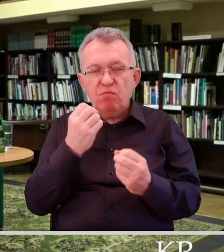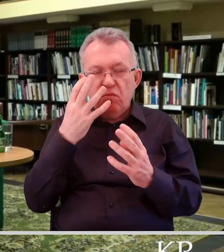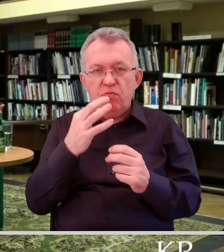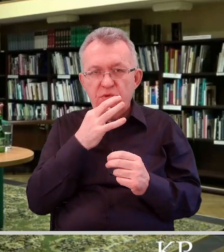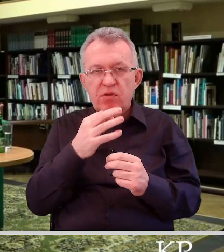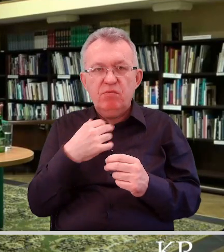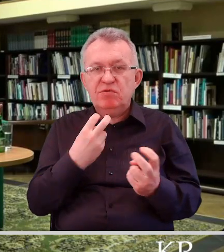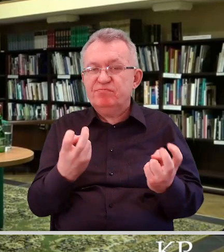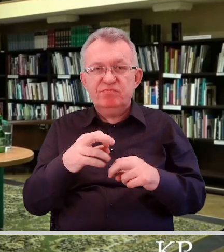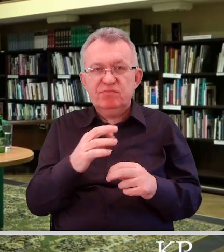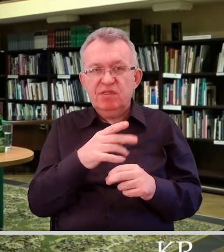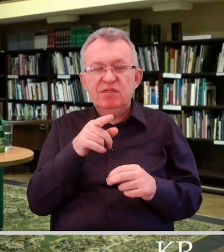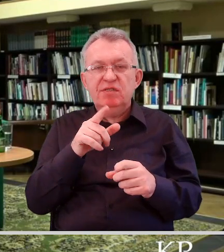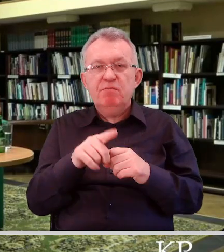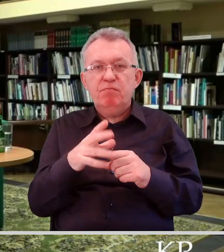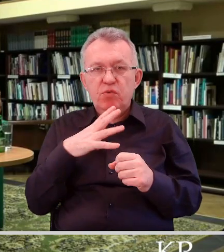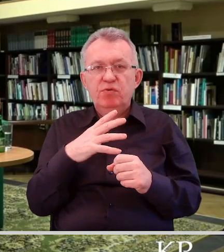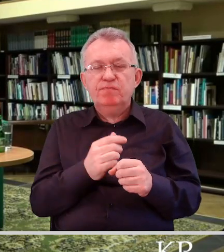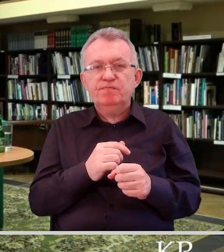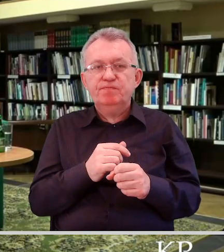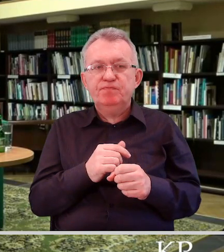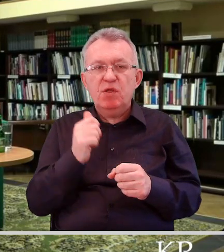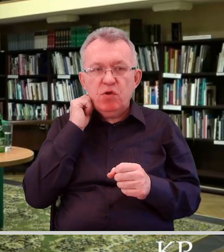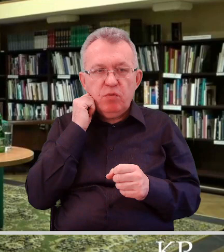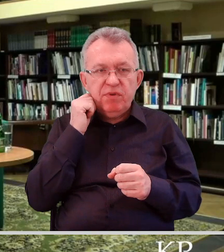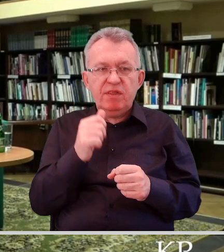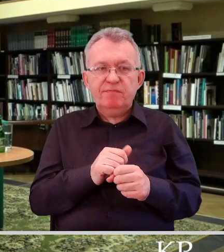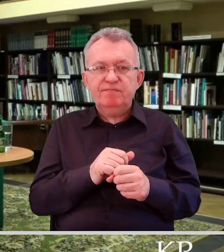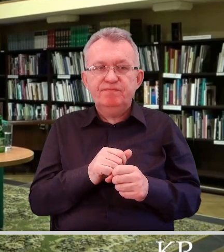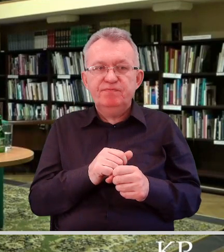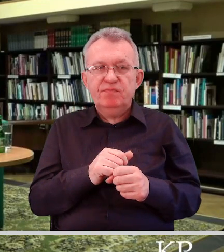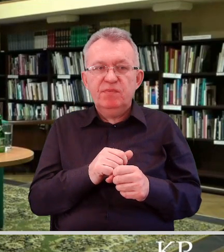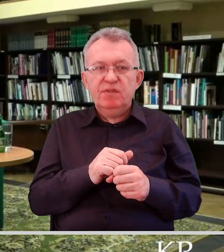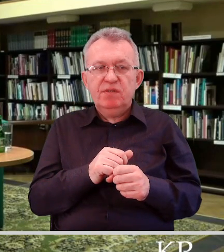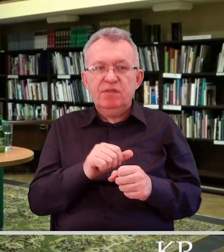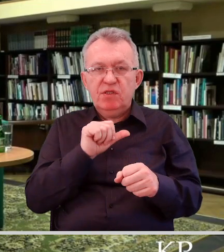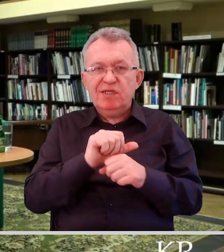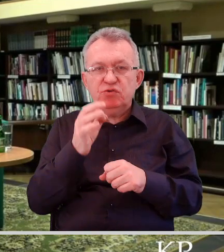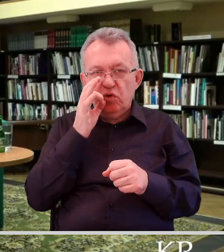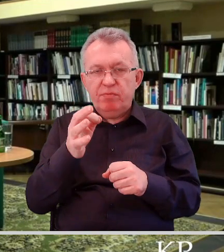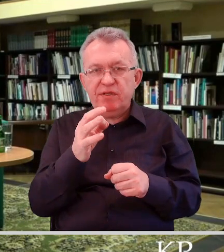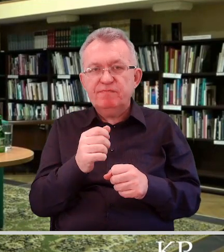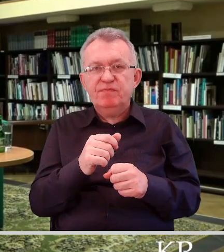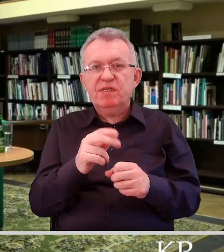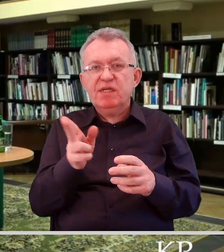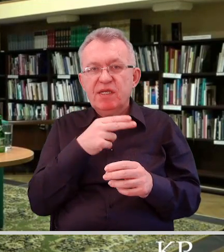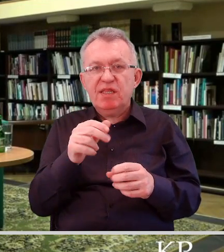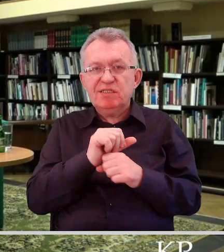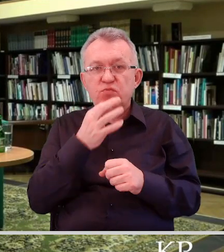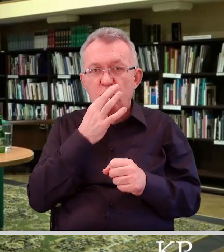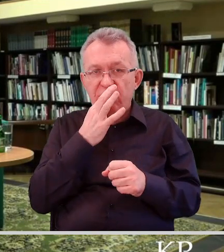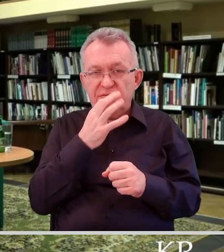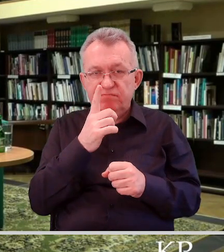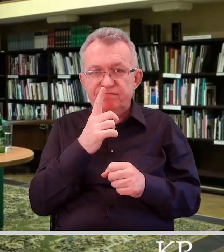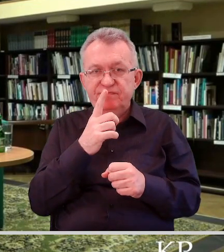młodości nie brał się znikąd, tylko z tego, że kobieta jest dobrem w momencie, kiedy jest młoda,